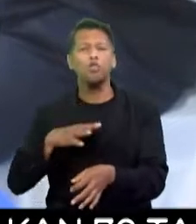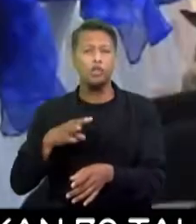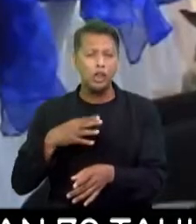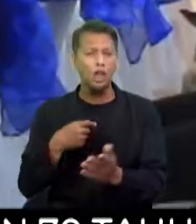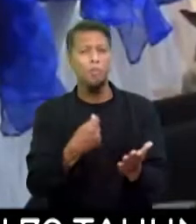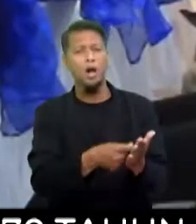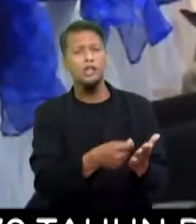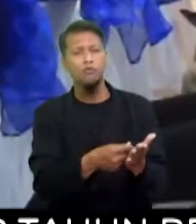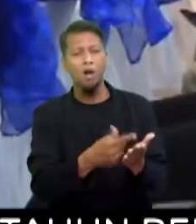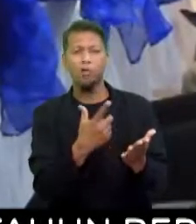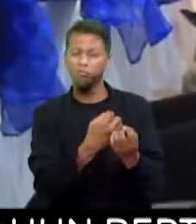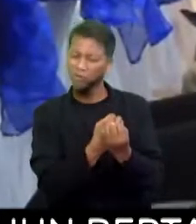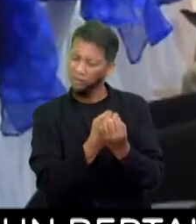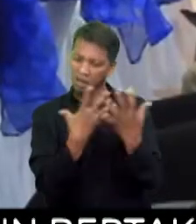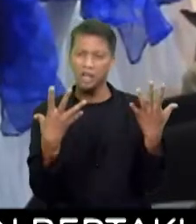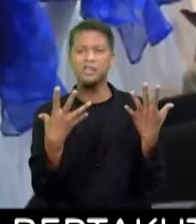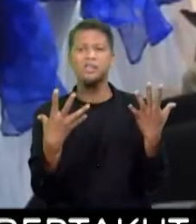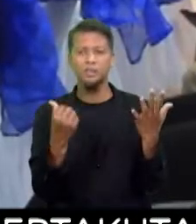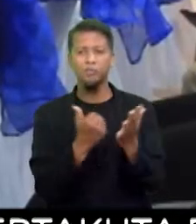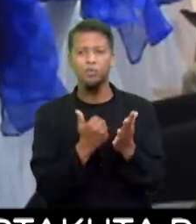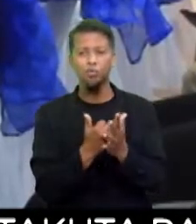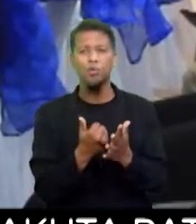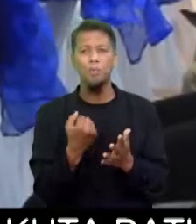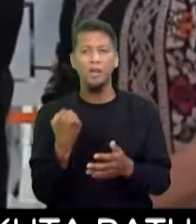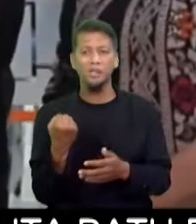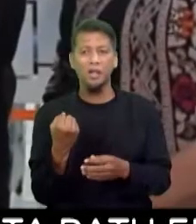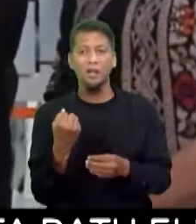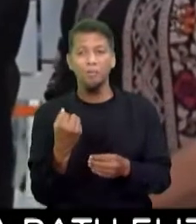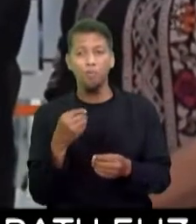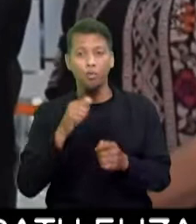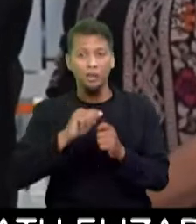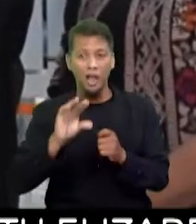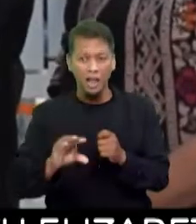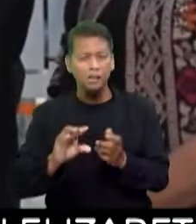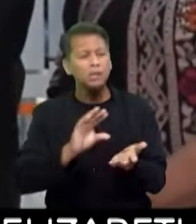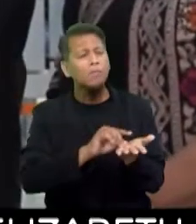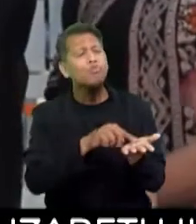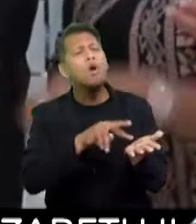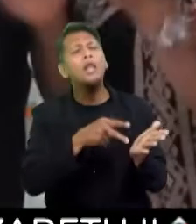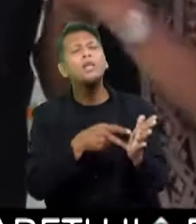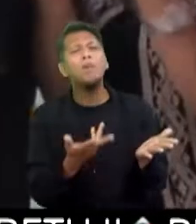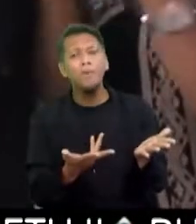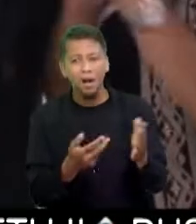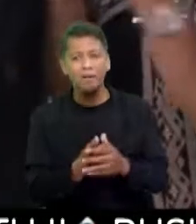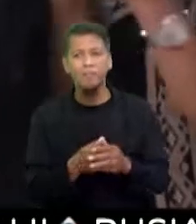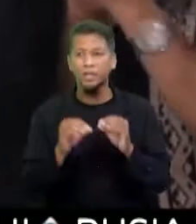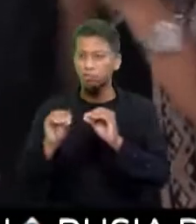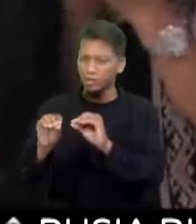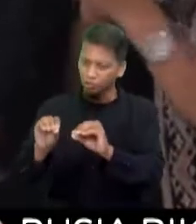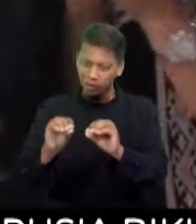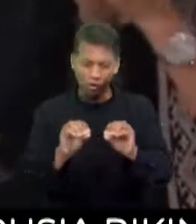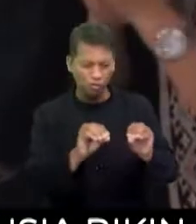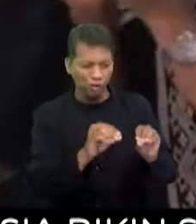pasar modal dan informasi seputar saham, sekaligus mengedukasi calon investor tentang investasi yang legal dan